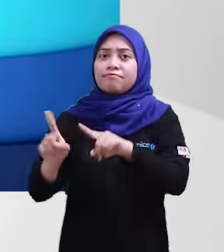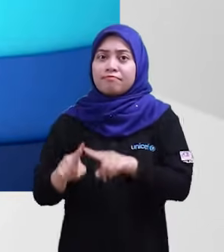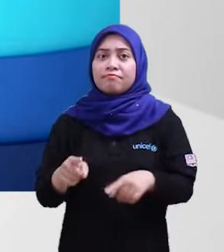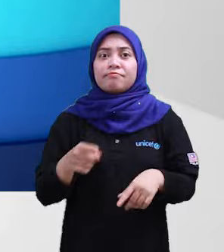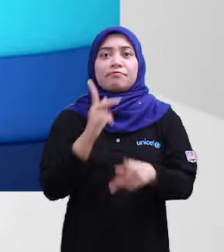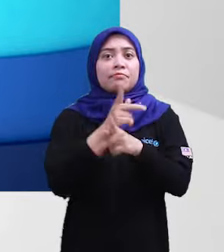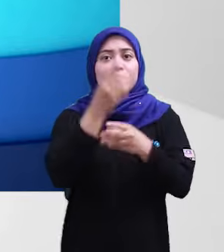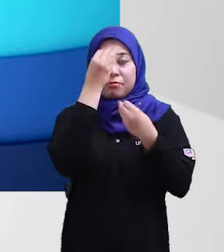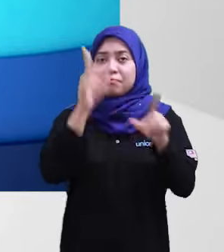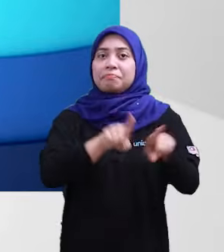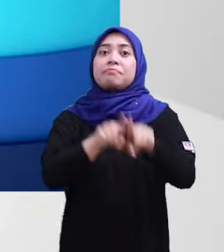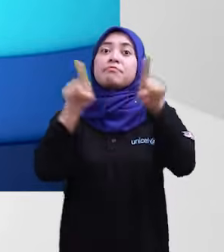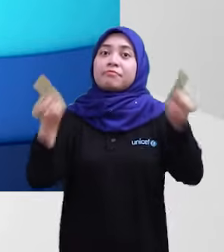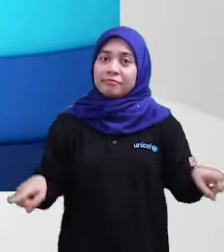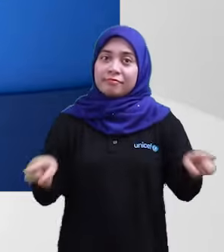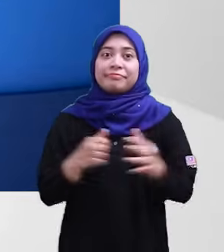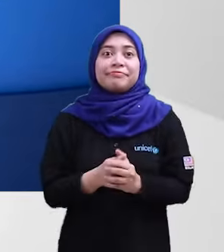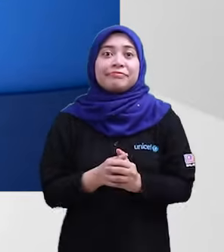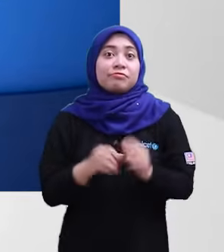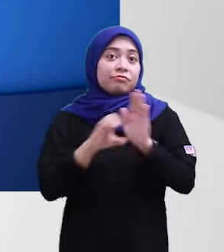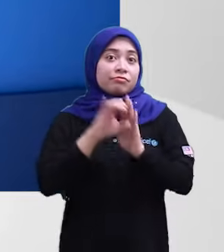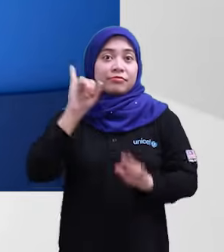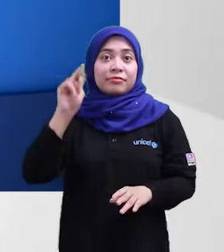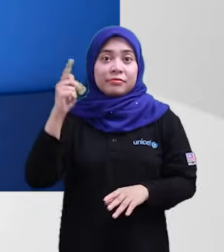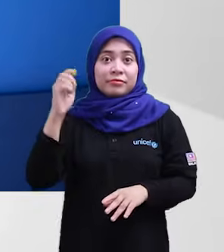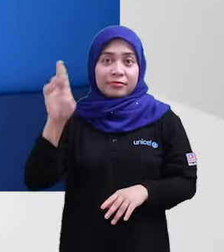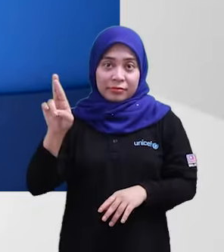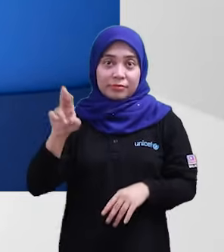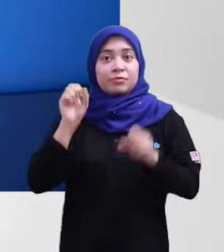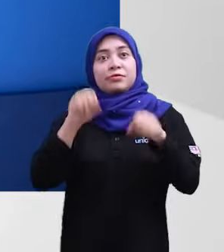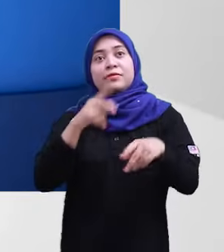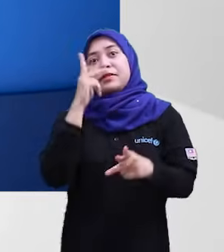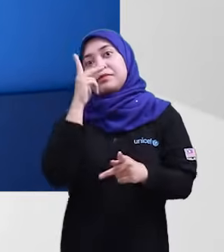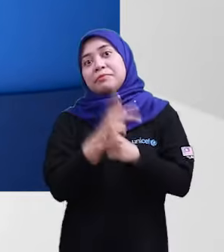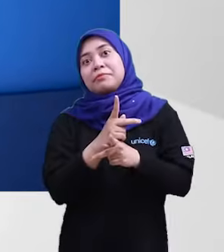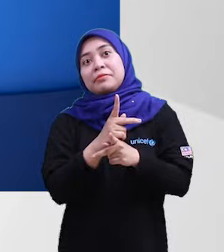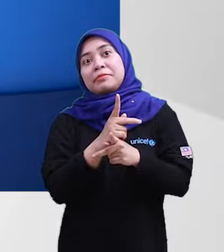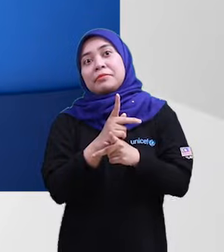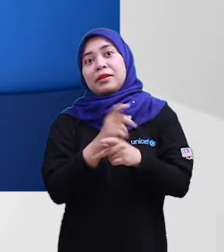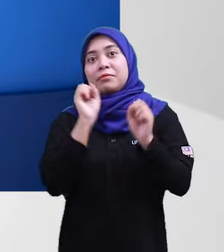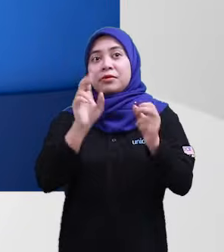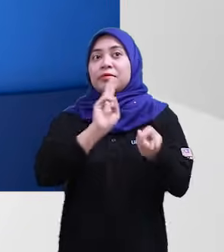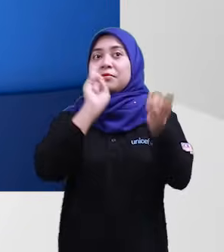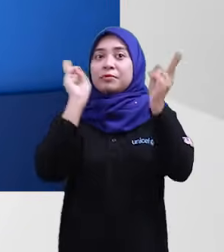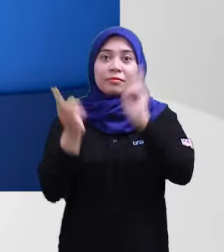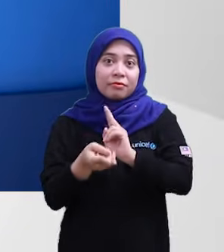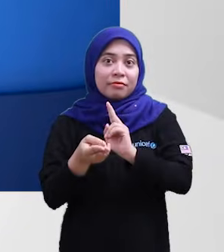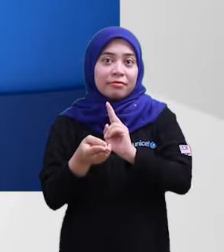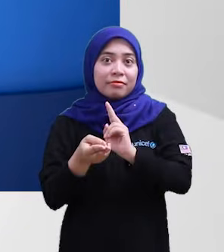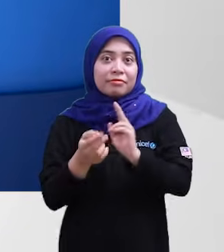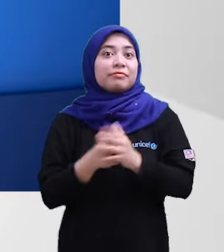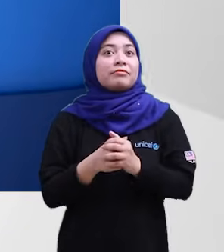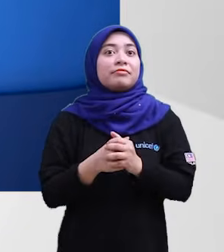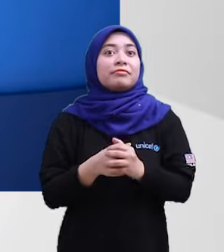untuk menyimpan maklumat yang berbeza. Sebagai contoh, integer boleh disimpan dalam pemboleh ubah jenis integer